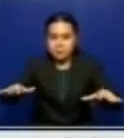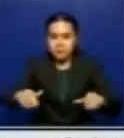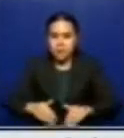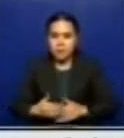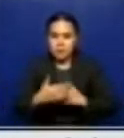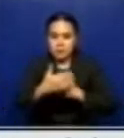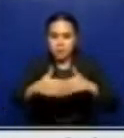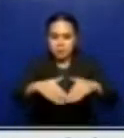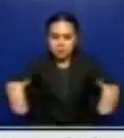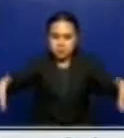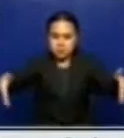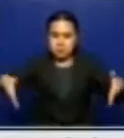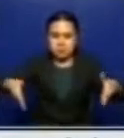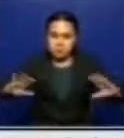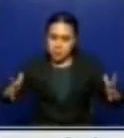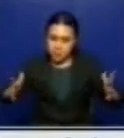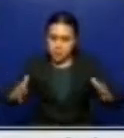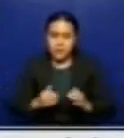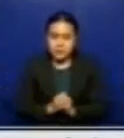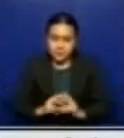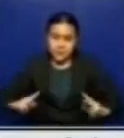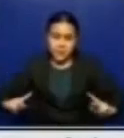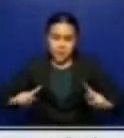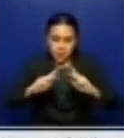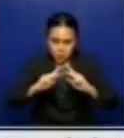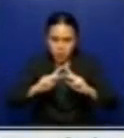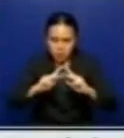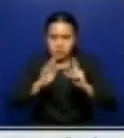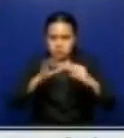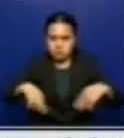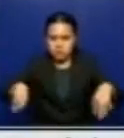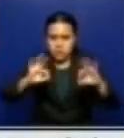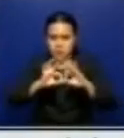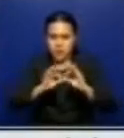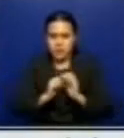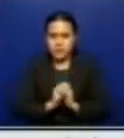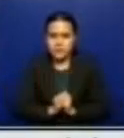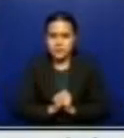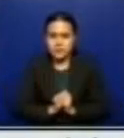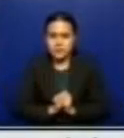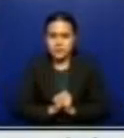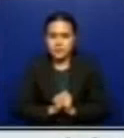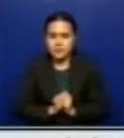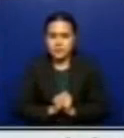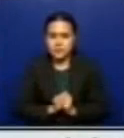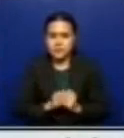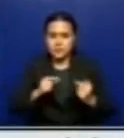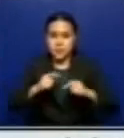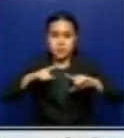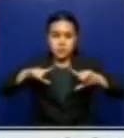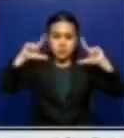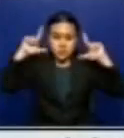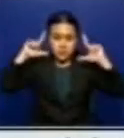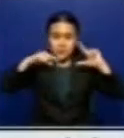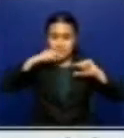ตรงนี้ต้องกราบเรียนว่ากระทรวงนี้เป็นกระทรวงที่สำคัญเป็นทูน่าจุตาของประเทศถ้าห